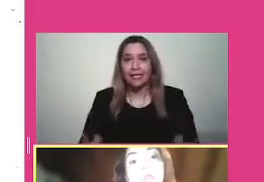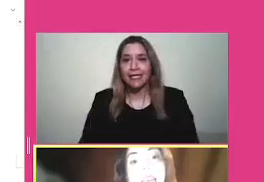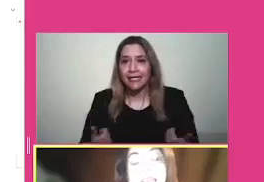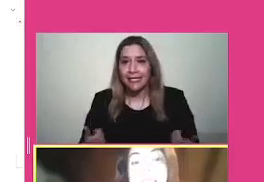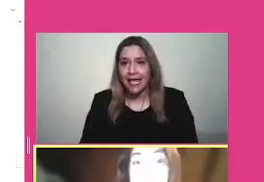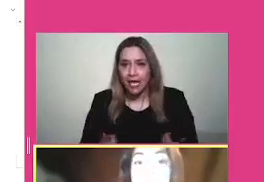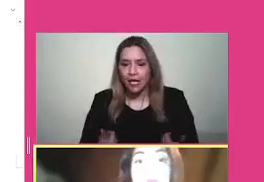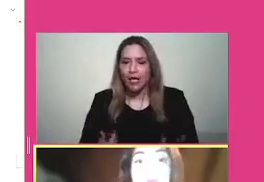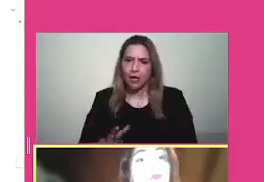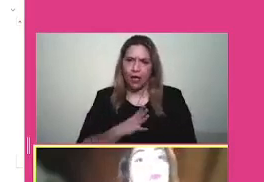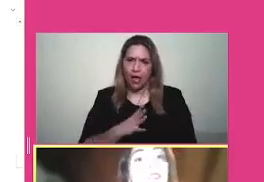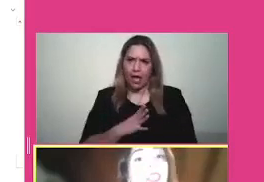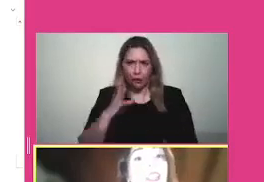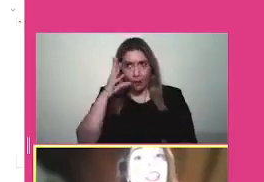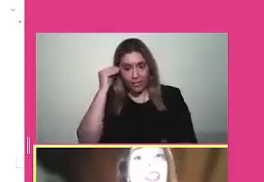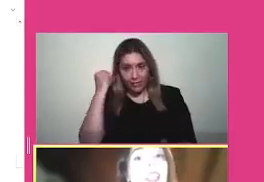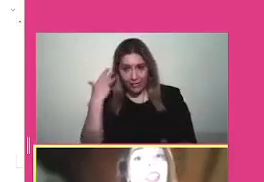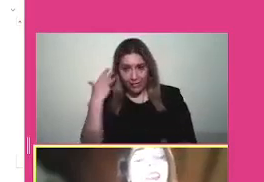έχουν άνοια,